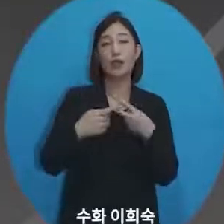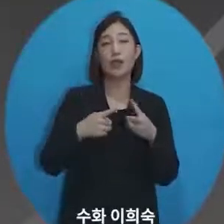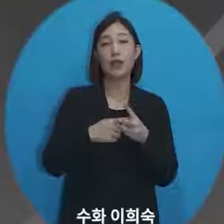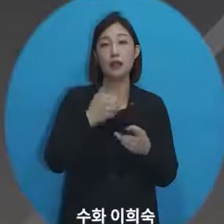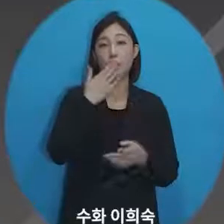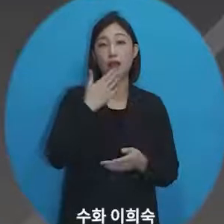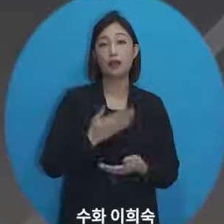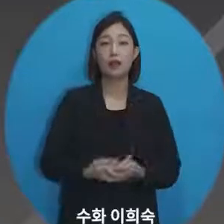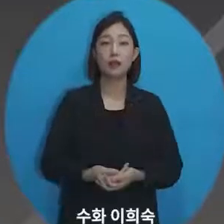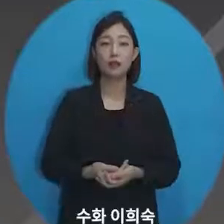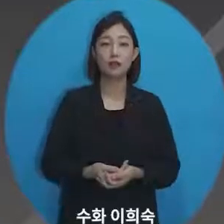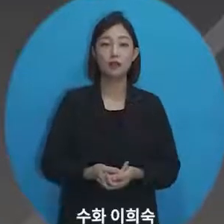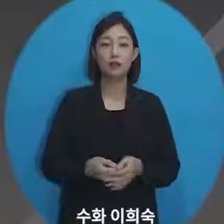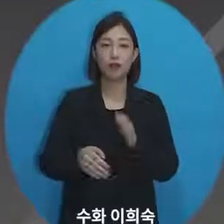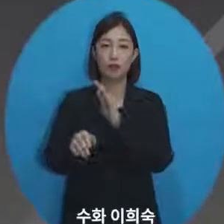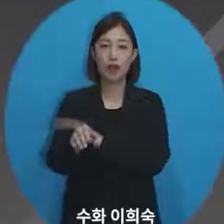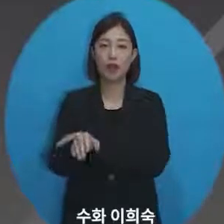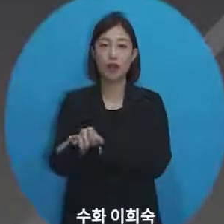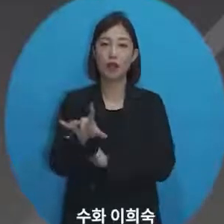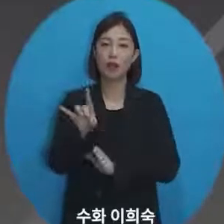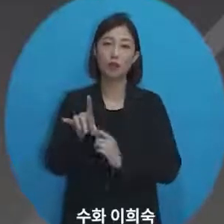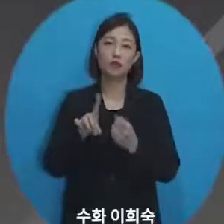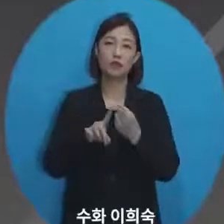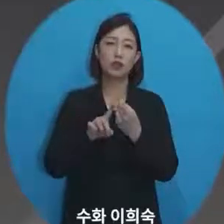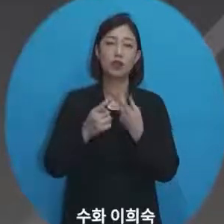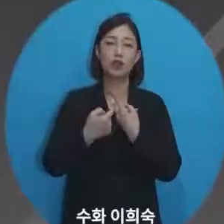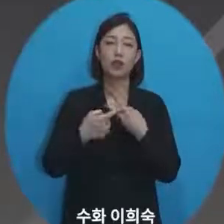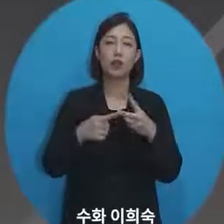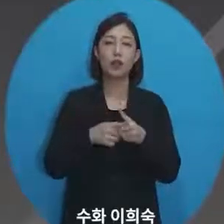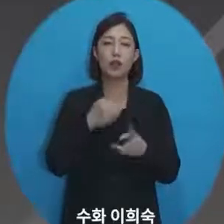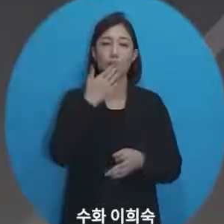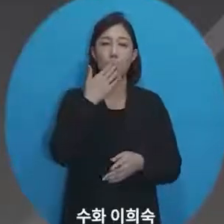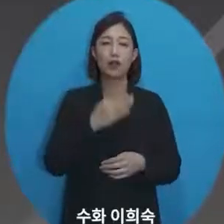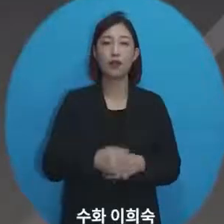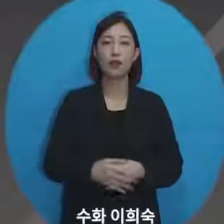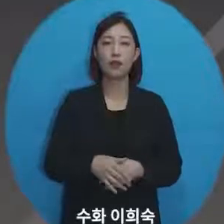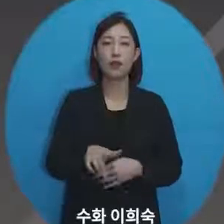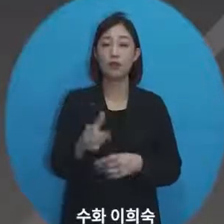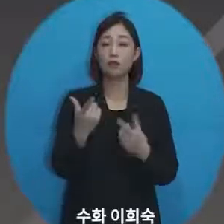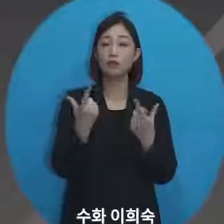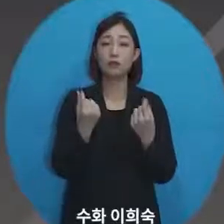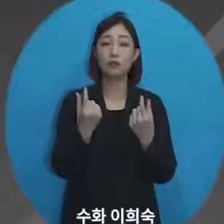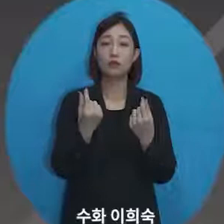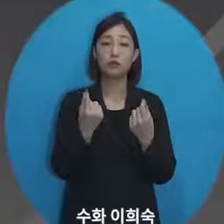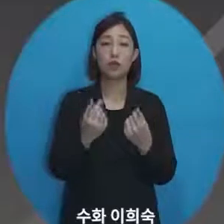정보를 동시에 주고 있는 것을 알 수가 있습니다. 지금 보시는 것처럼